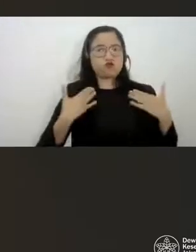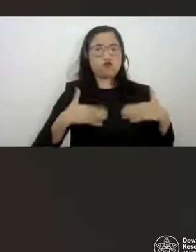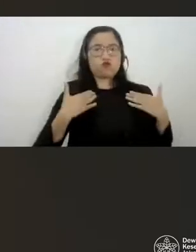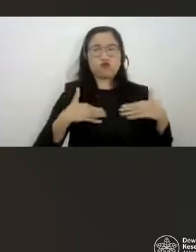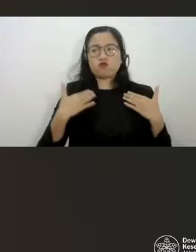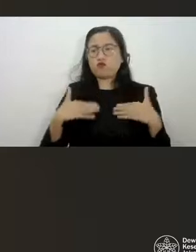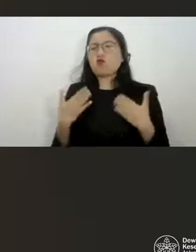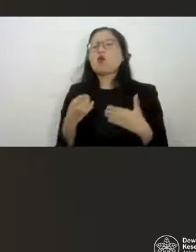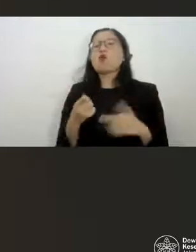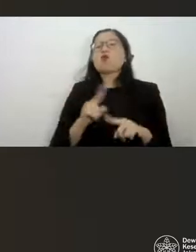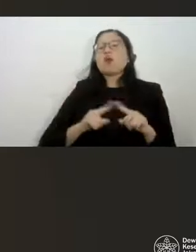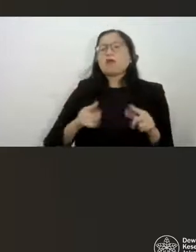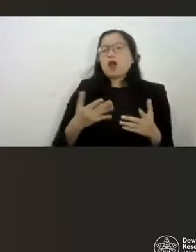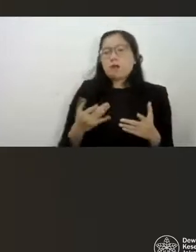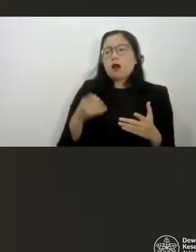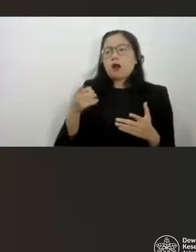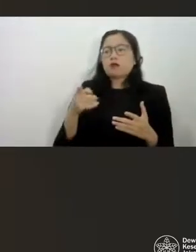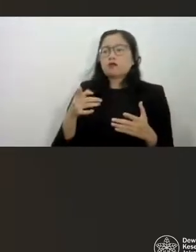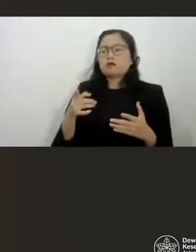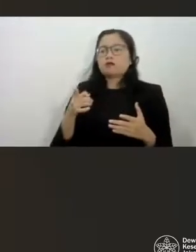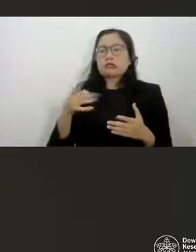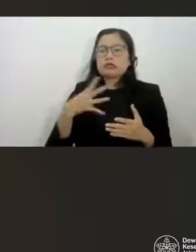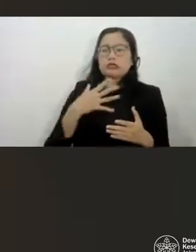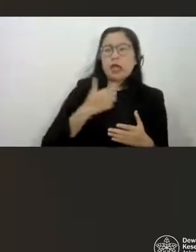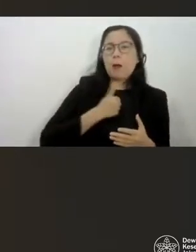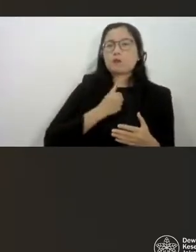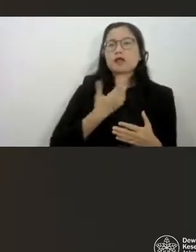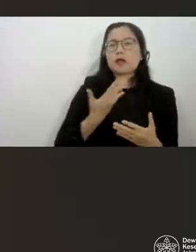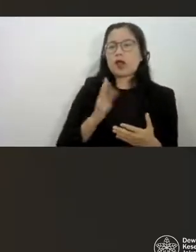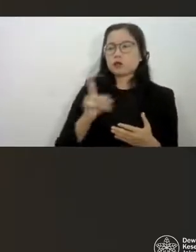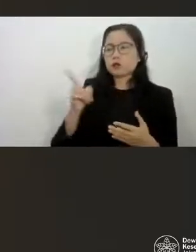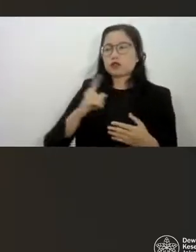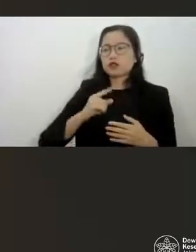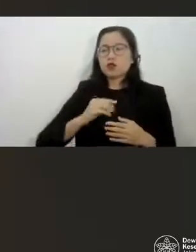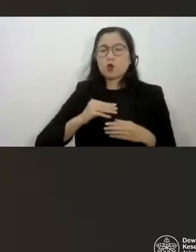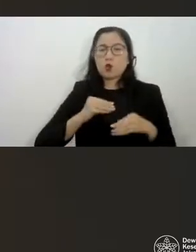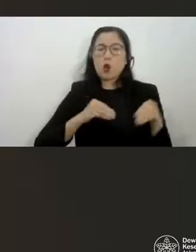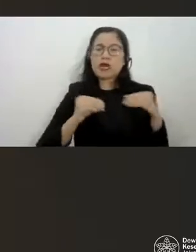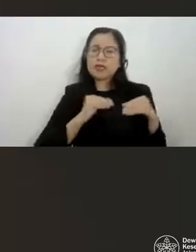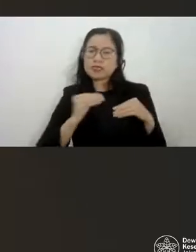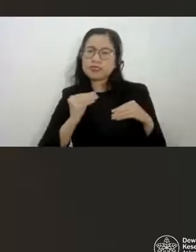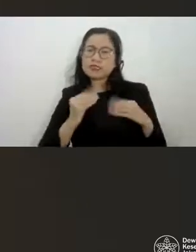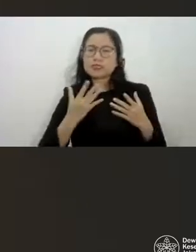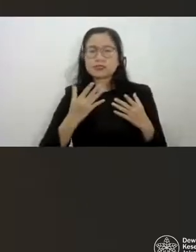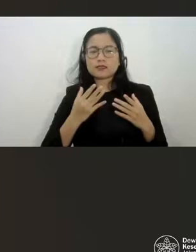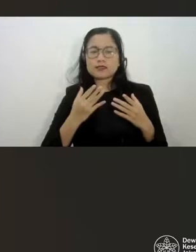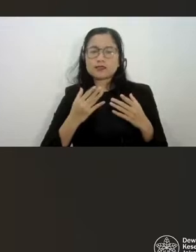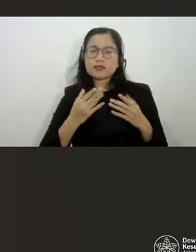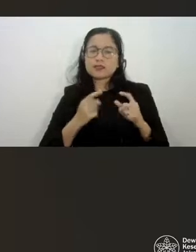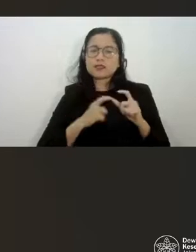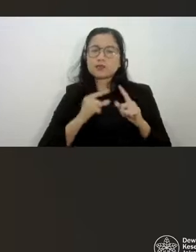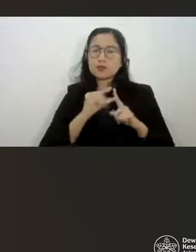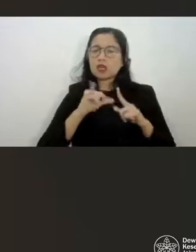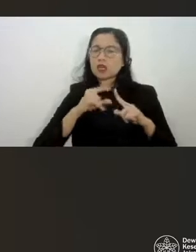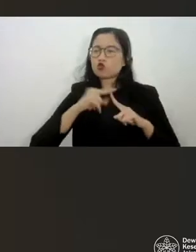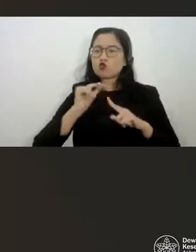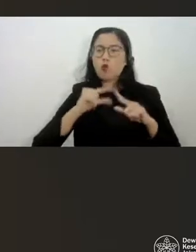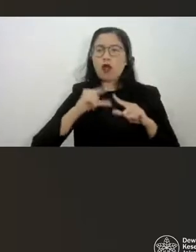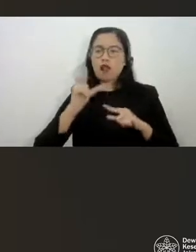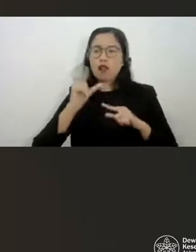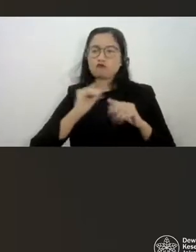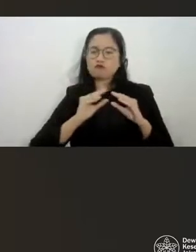itu tidak menjamin tumbuhnya kualitas spiritual dan integritas moral masyarakat. Lihat